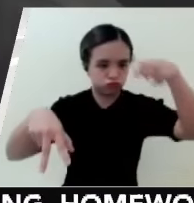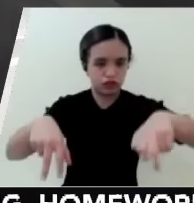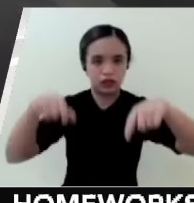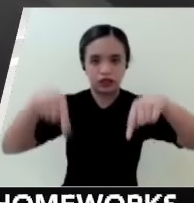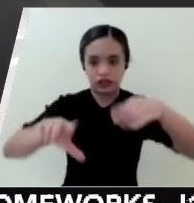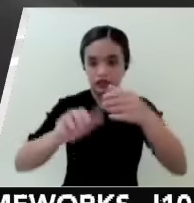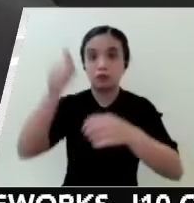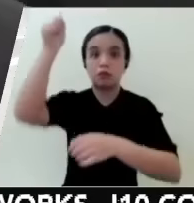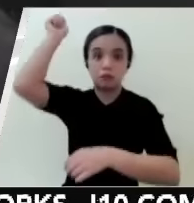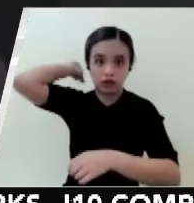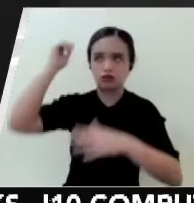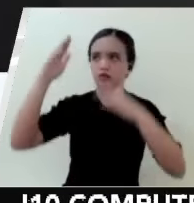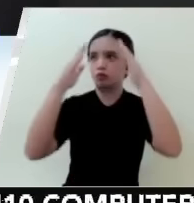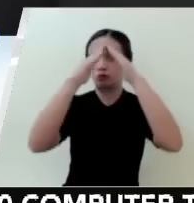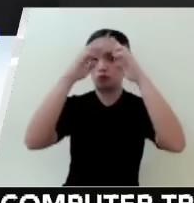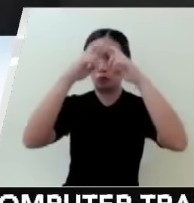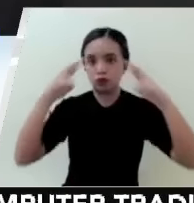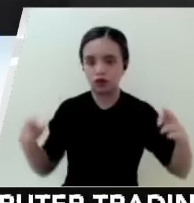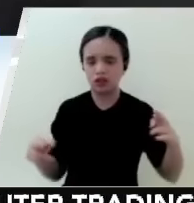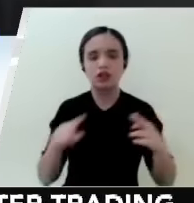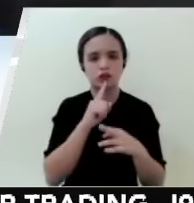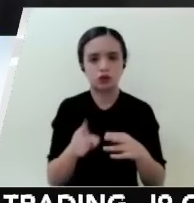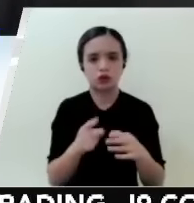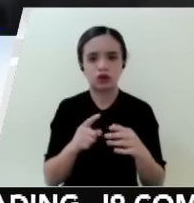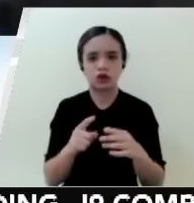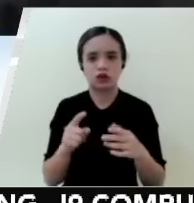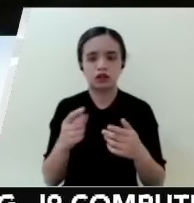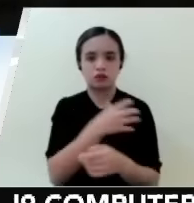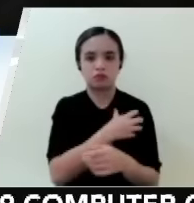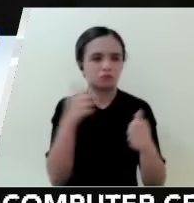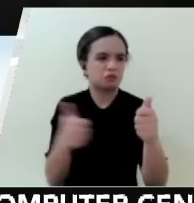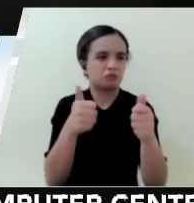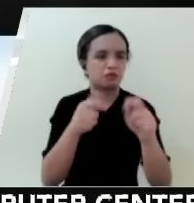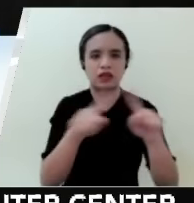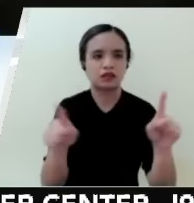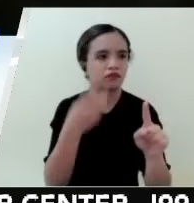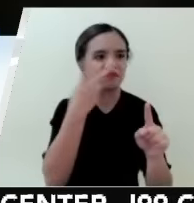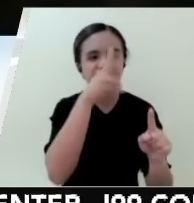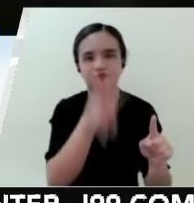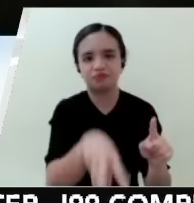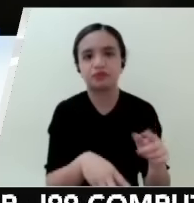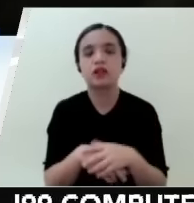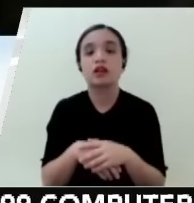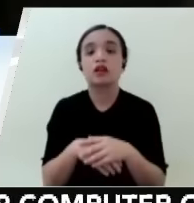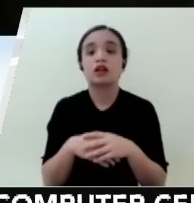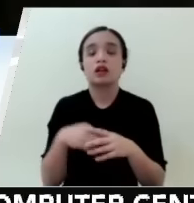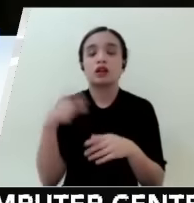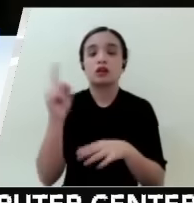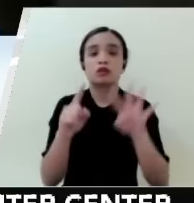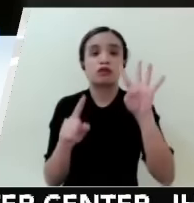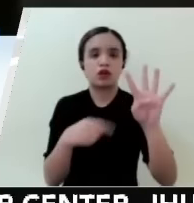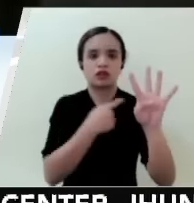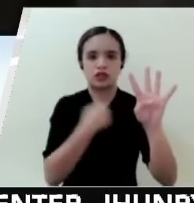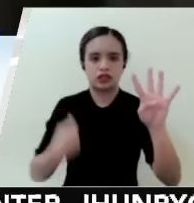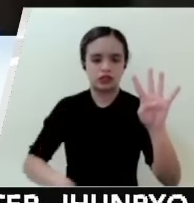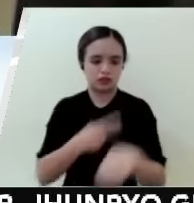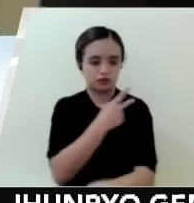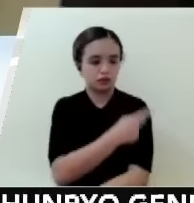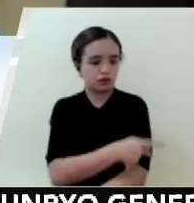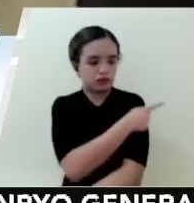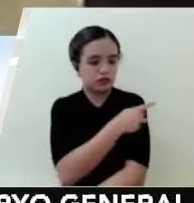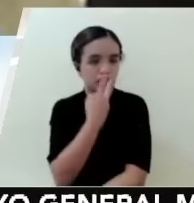bubong. Sinika po talaga habulin, ngunit hindi po sila naabot. Ang nadatnan lang ay ang apat na Chinese na pasyente at pitong